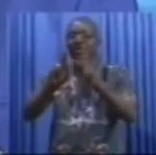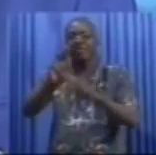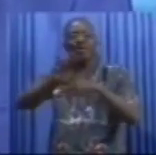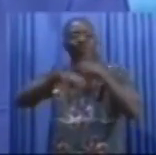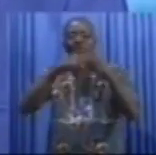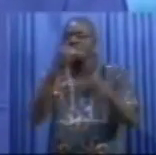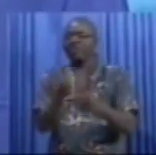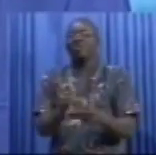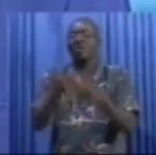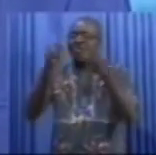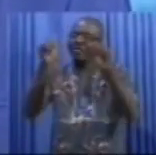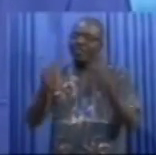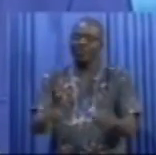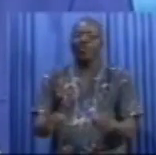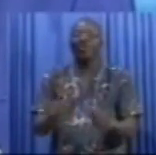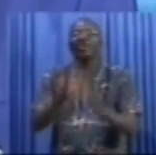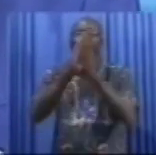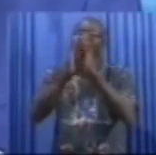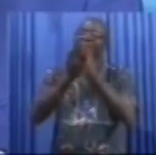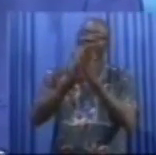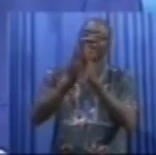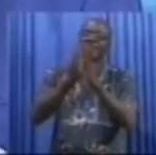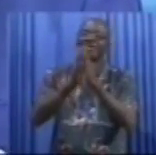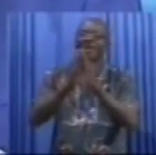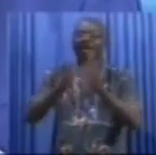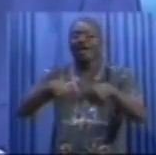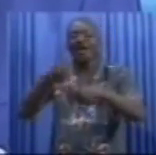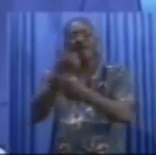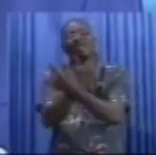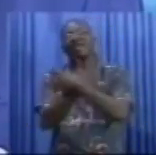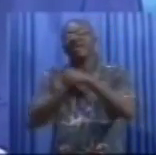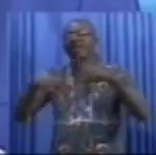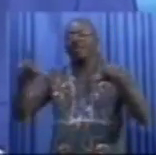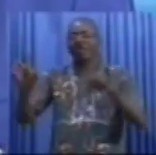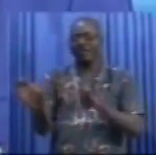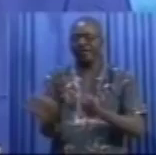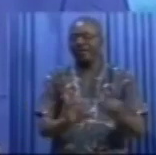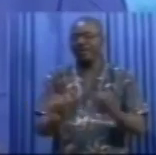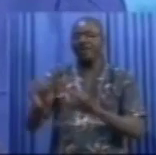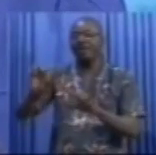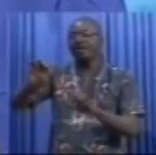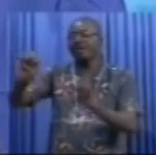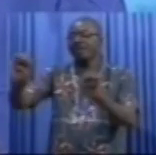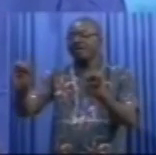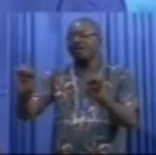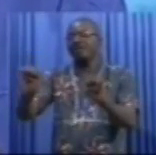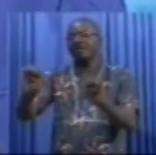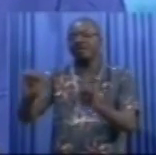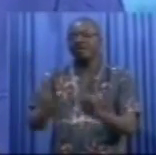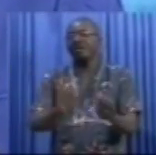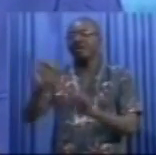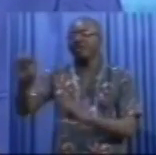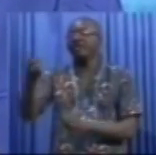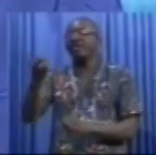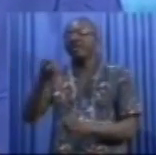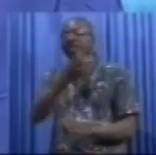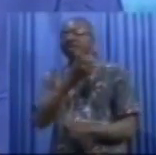pouvoir donc circuler, aller librement mener des activités et donc avoir son quotidien.